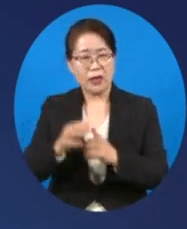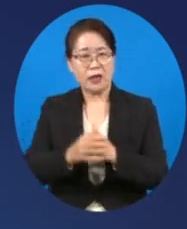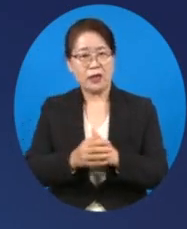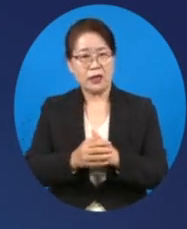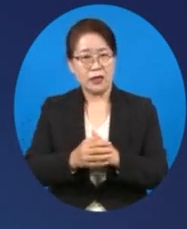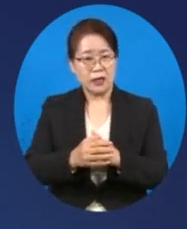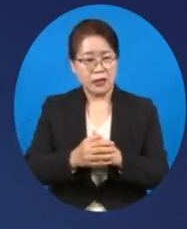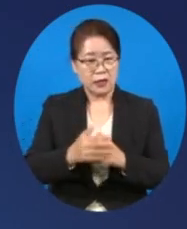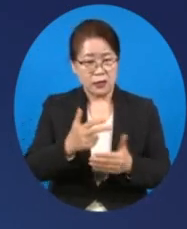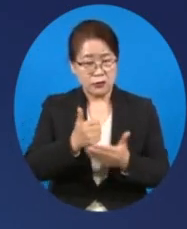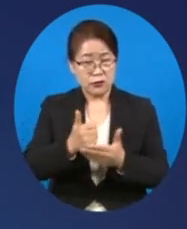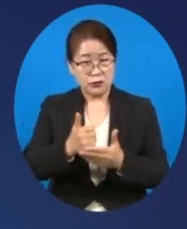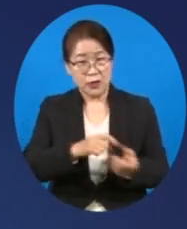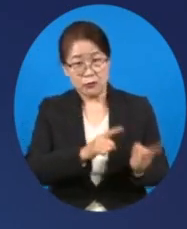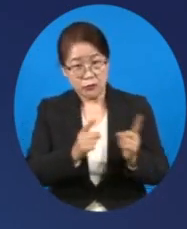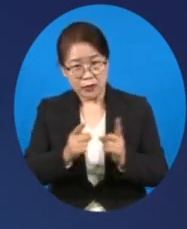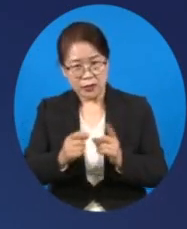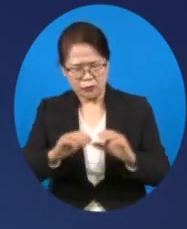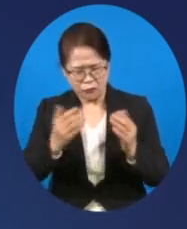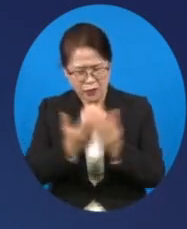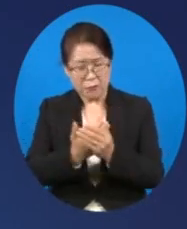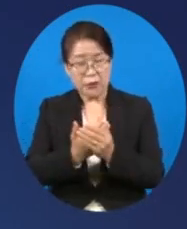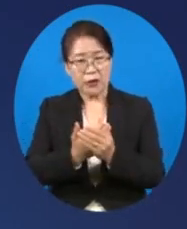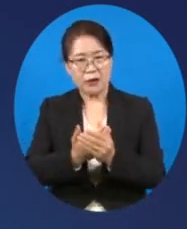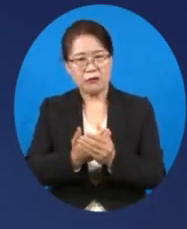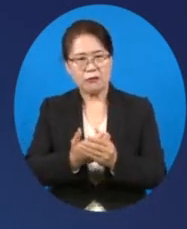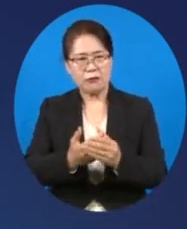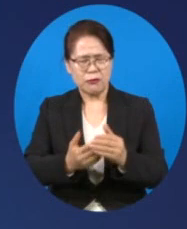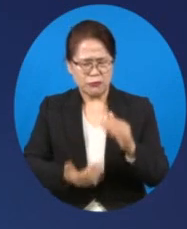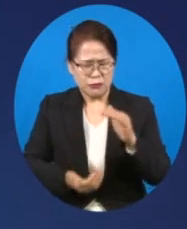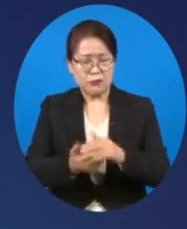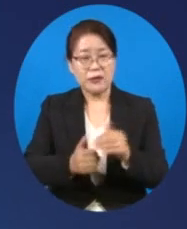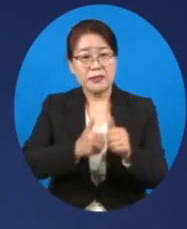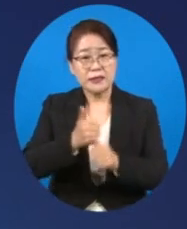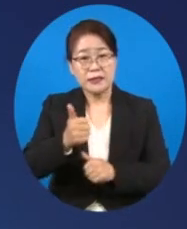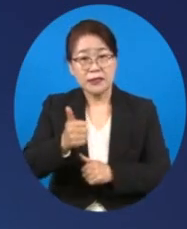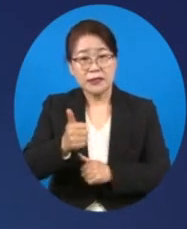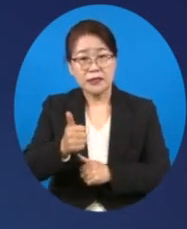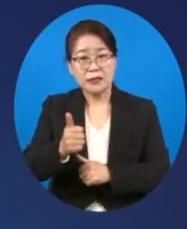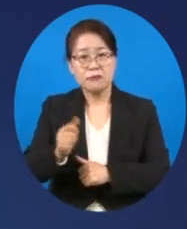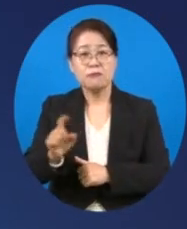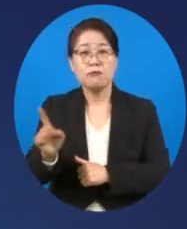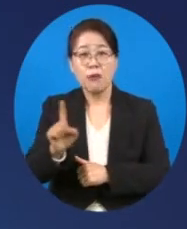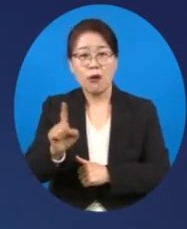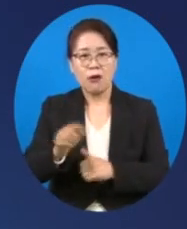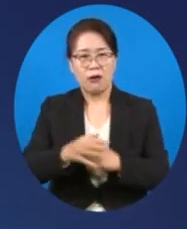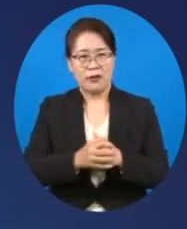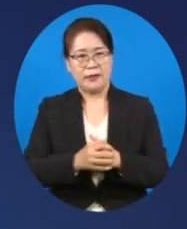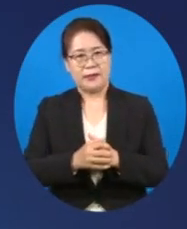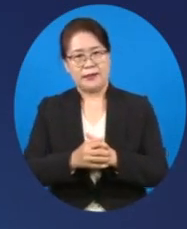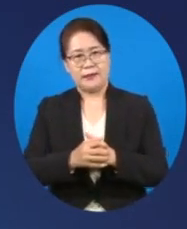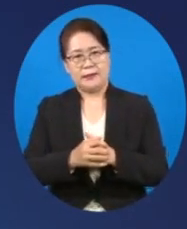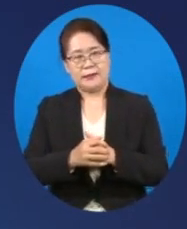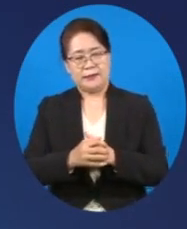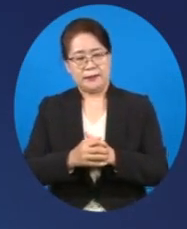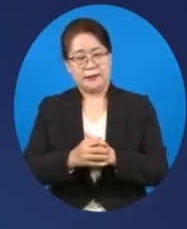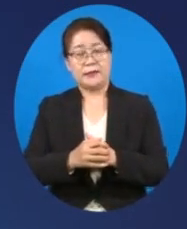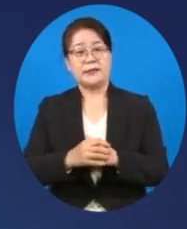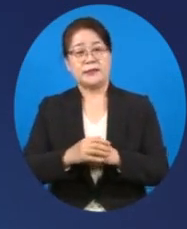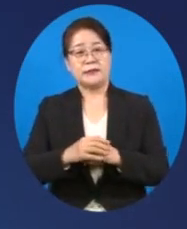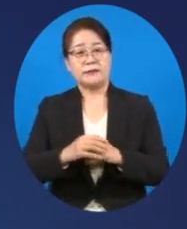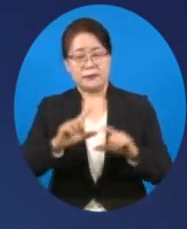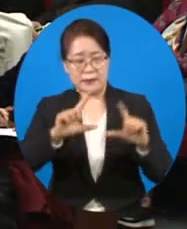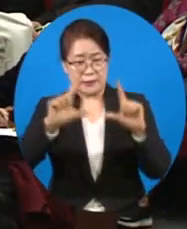승리 완벽한 승리 최고의 승리일까요 그것은 우리 인생의 가장 큰